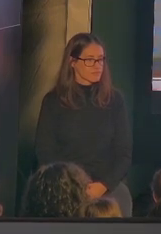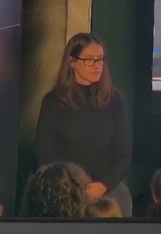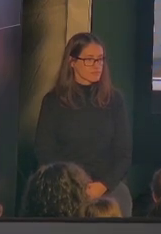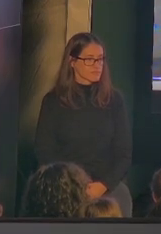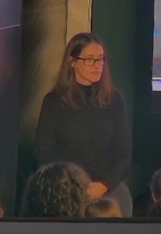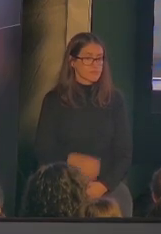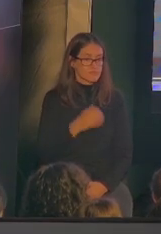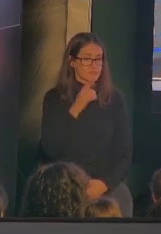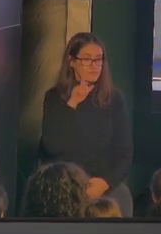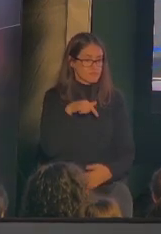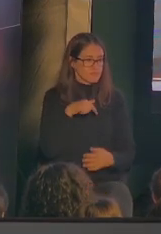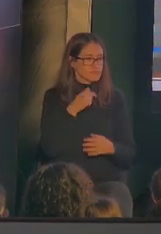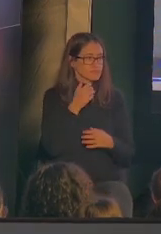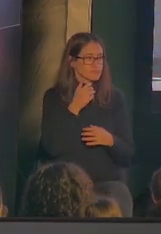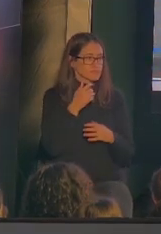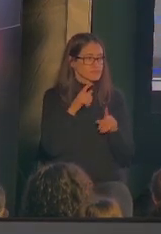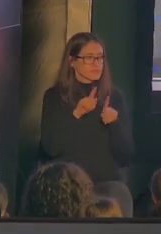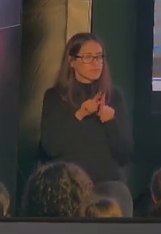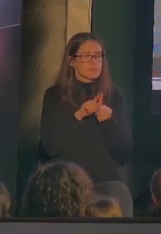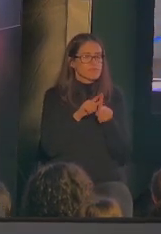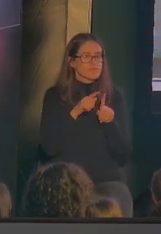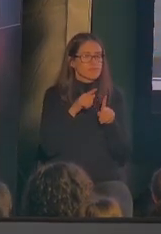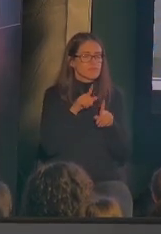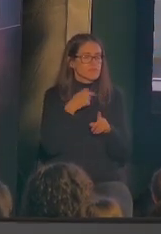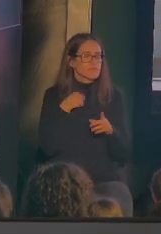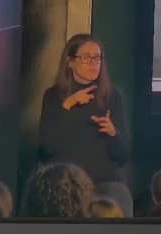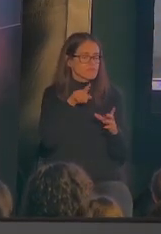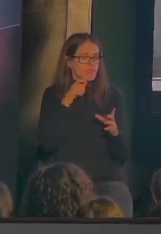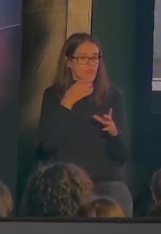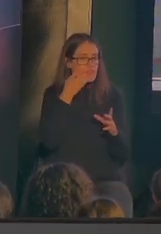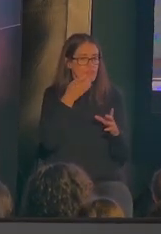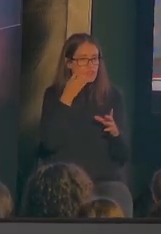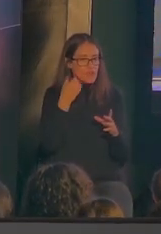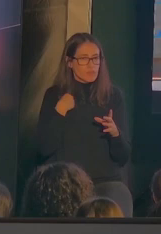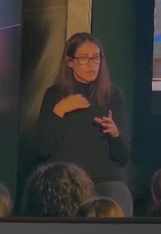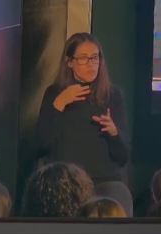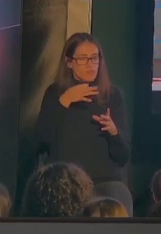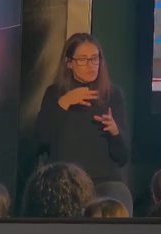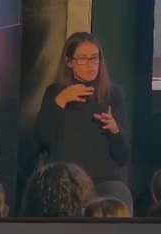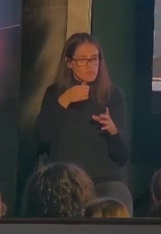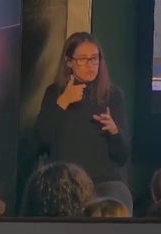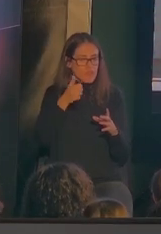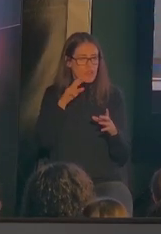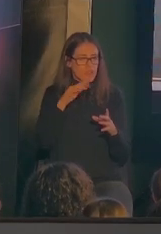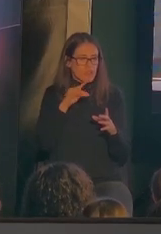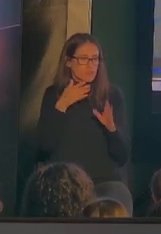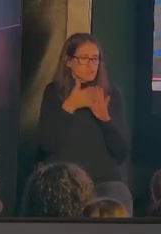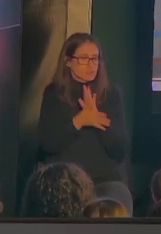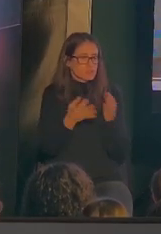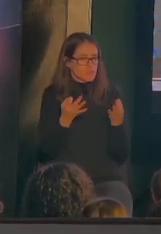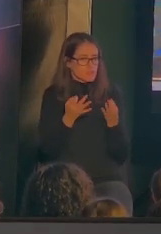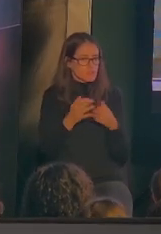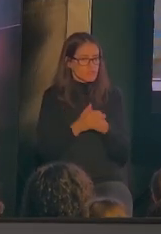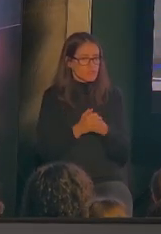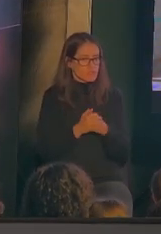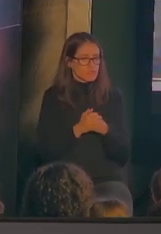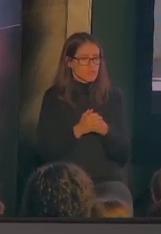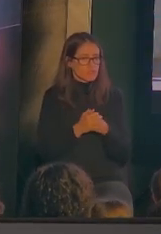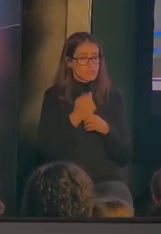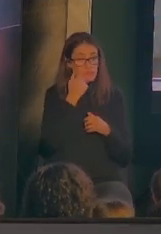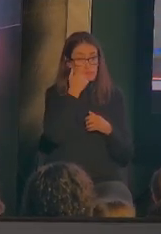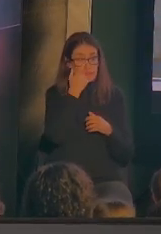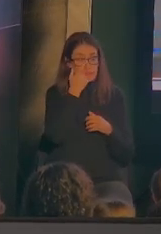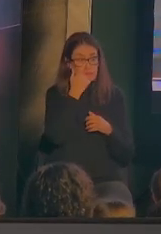Després, per què el ger? Per què hem escollit el ger? Doncs el ger l'hem escollit perquè juntament